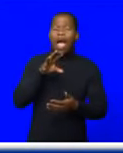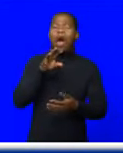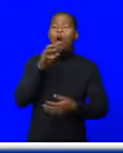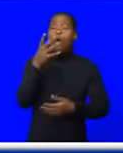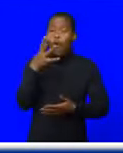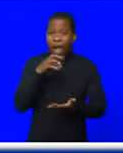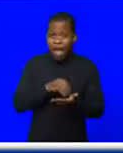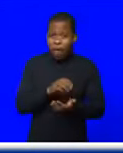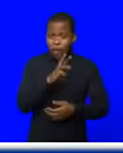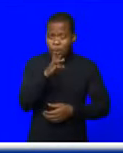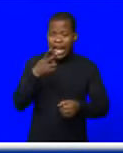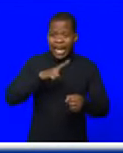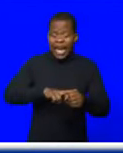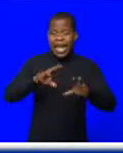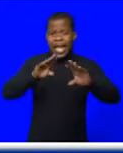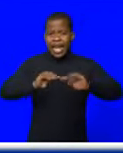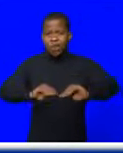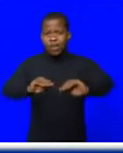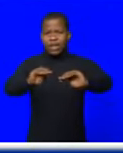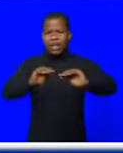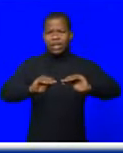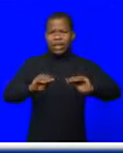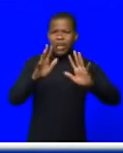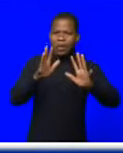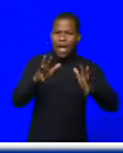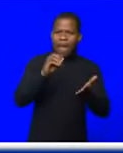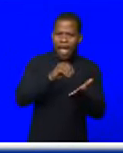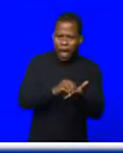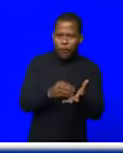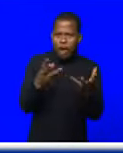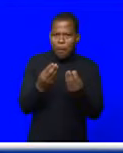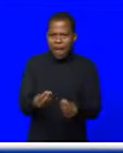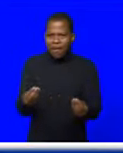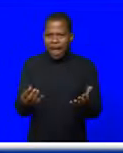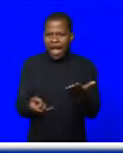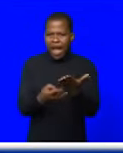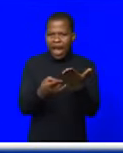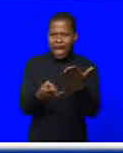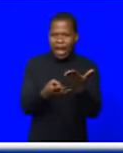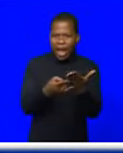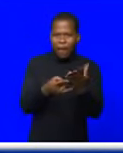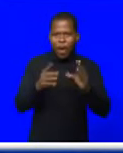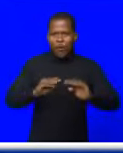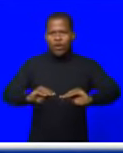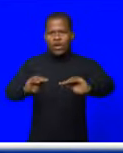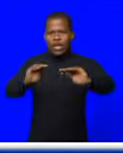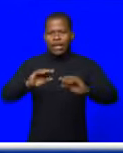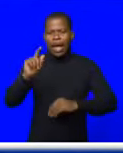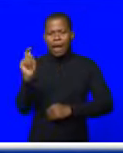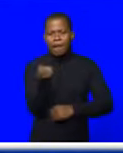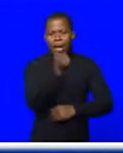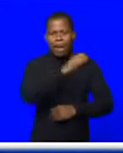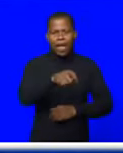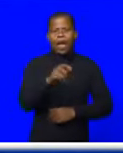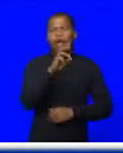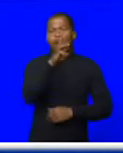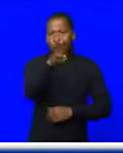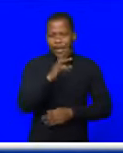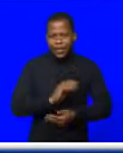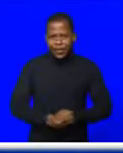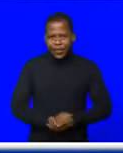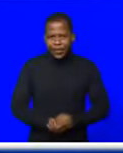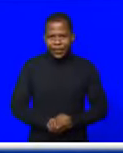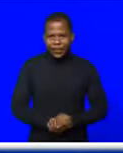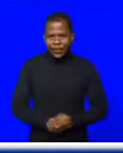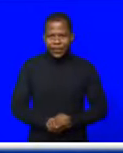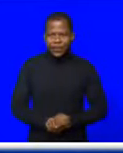kuta umikiswa nebaceceshi ukuthi basite badlali basebancane. Lobikele umsakade Eswatini TV temidlalo ngilinda Dlamini kanzombiko